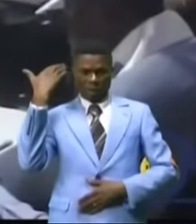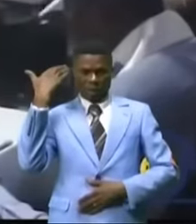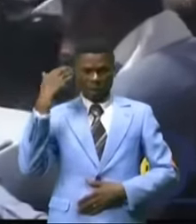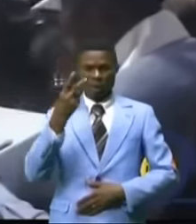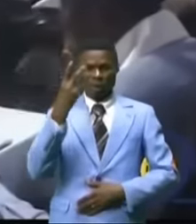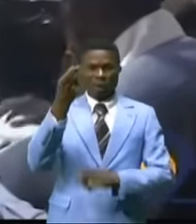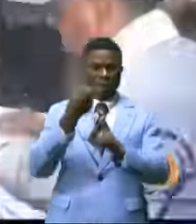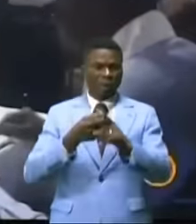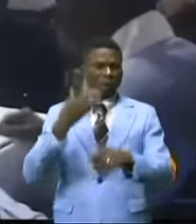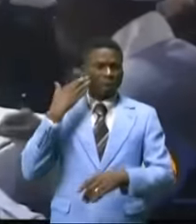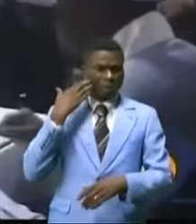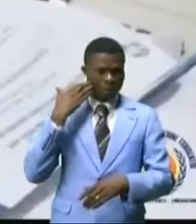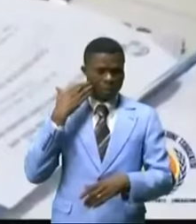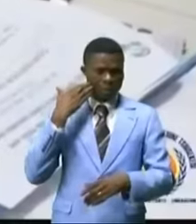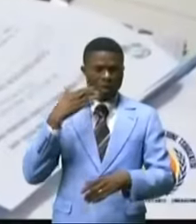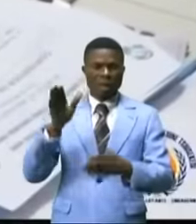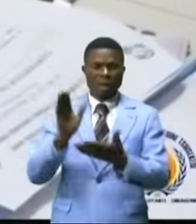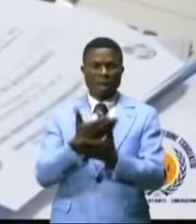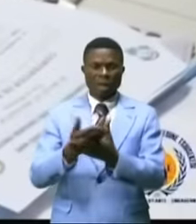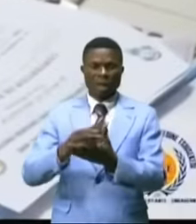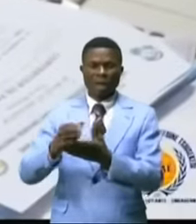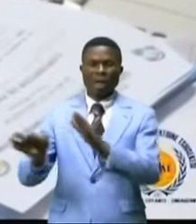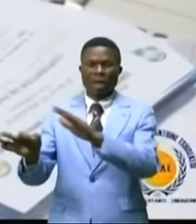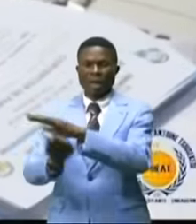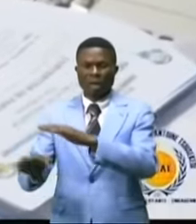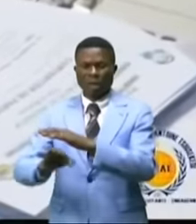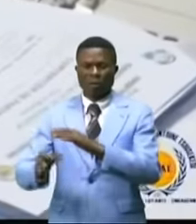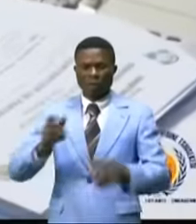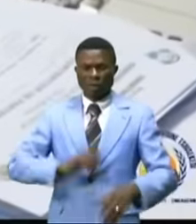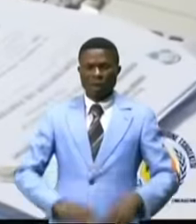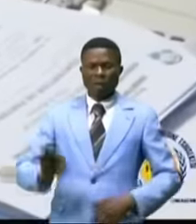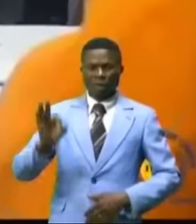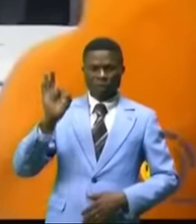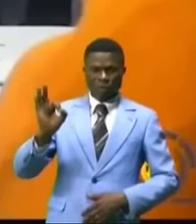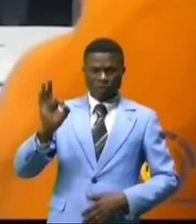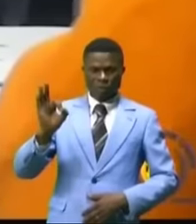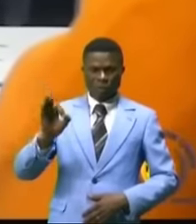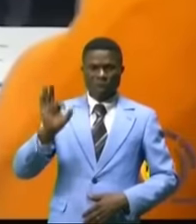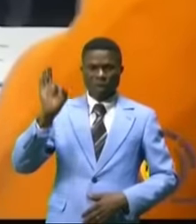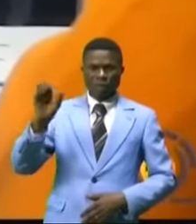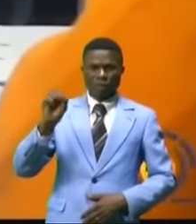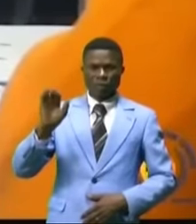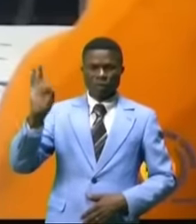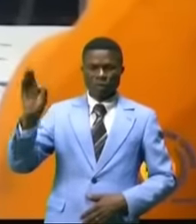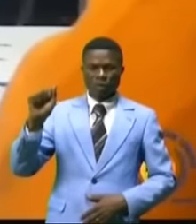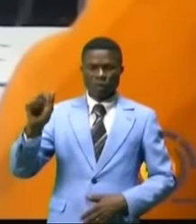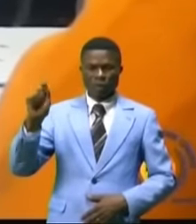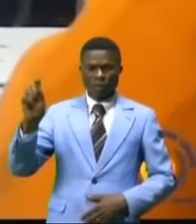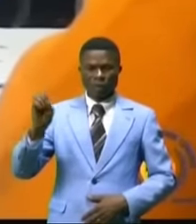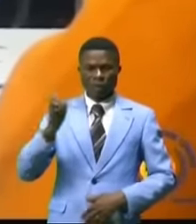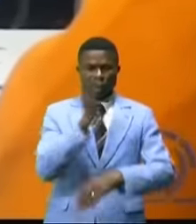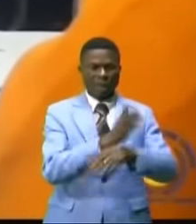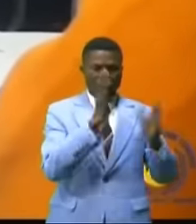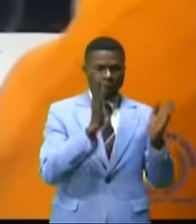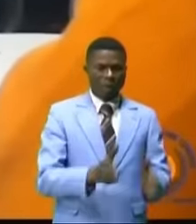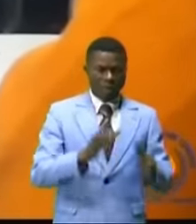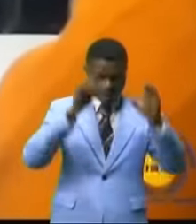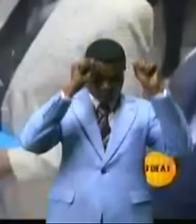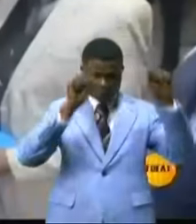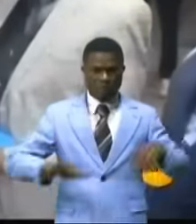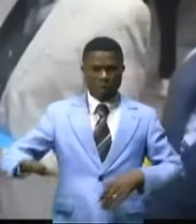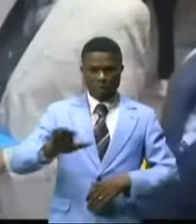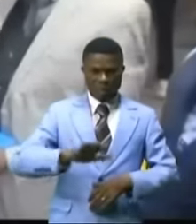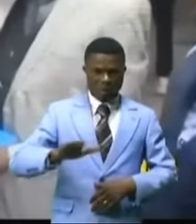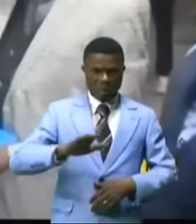2 mars, entre la Fondation Félix-Antoine Tshisekedi, FOFAT, chapeautée par le conseiller du président de la